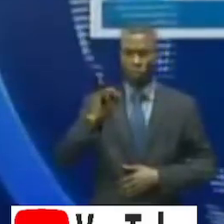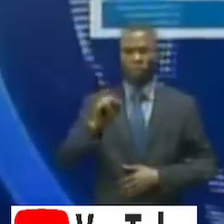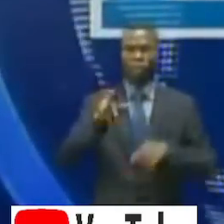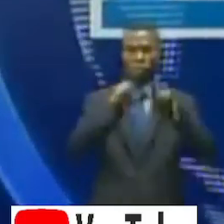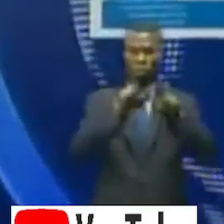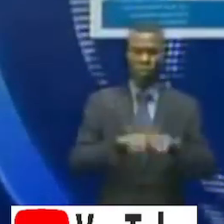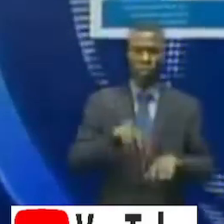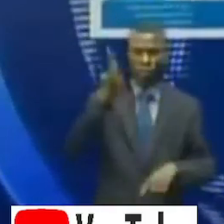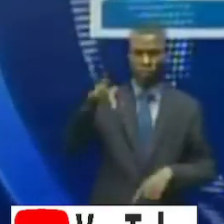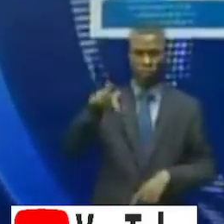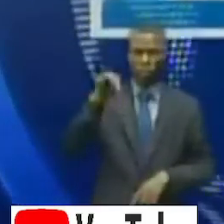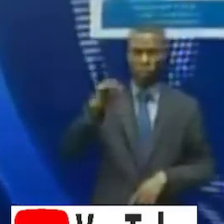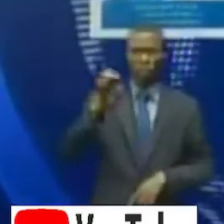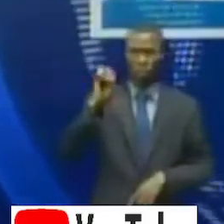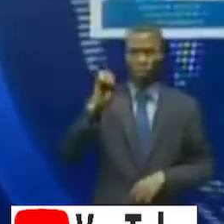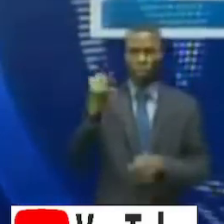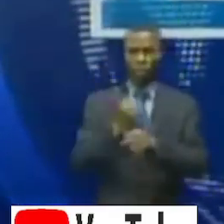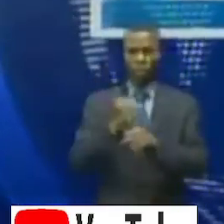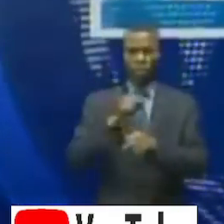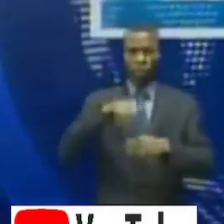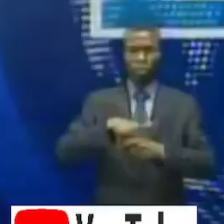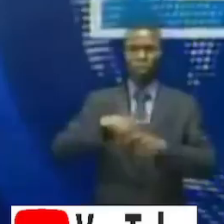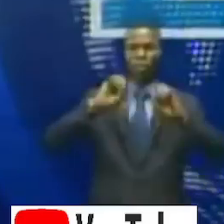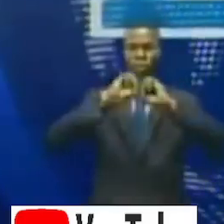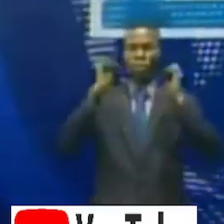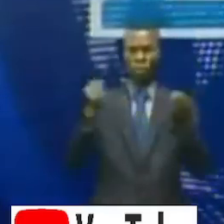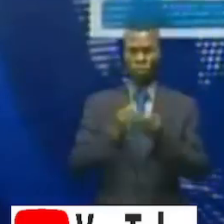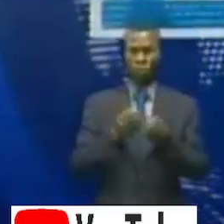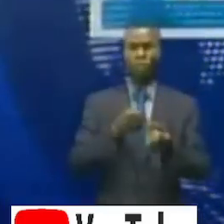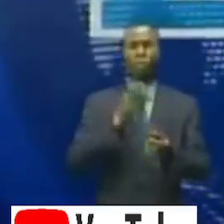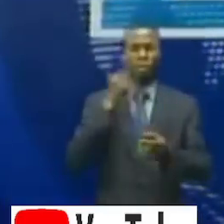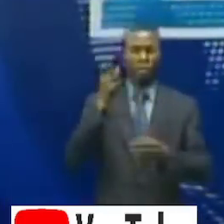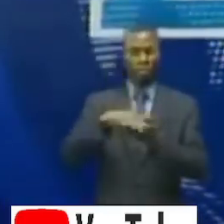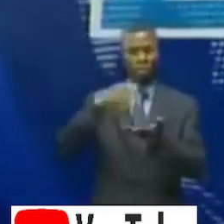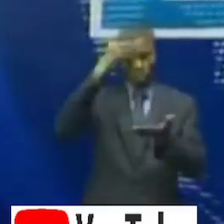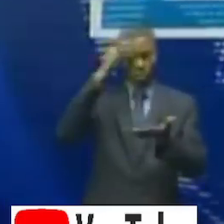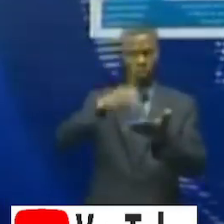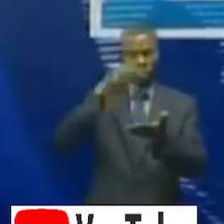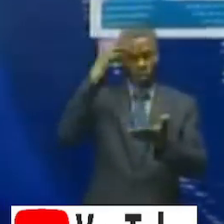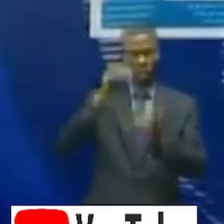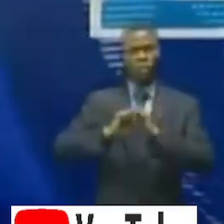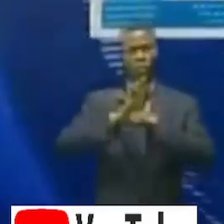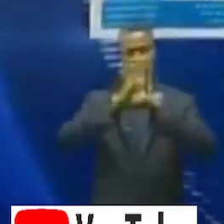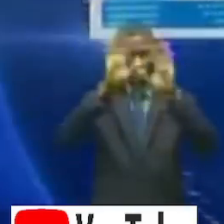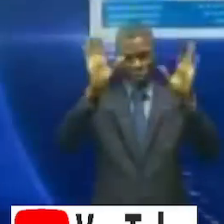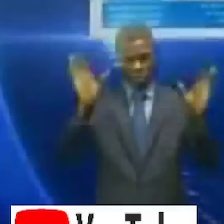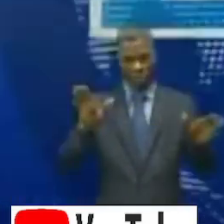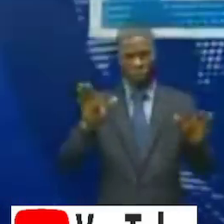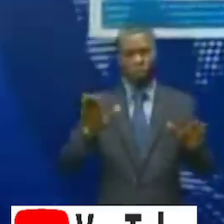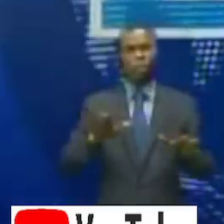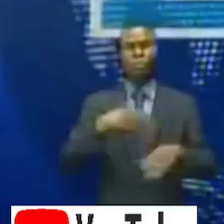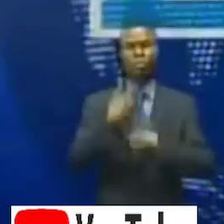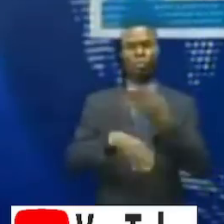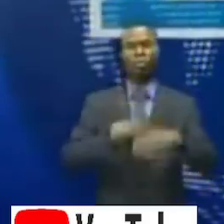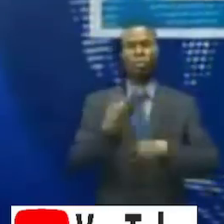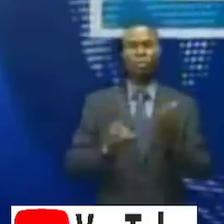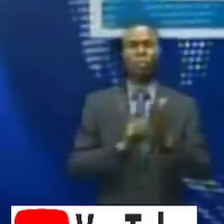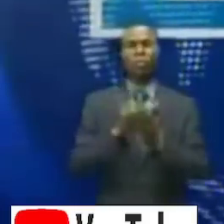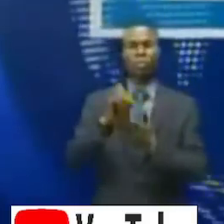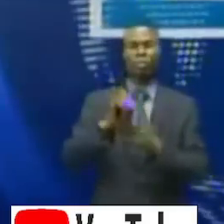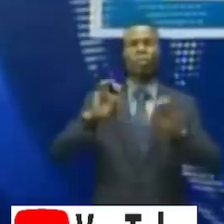qui exercent dans différents domaines de la société. Ces derniers ont reçu des informations claires sur comment relever